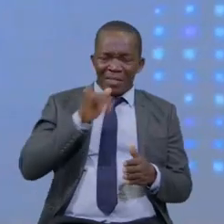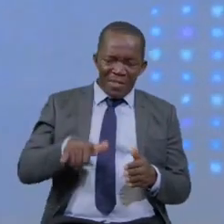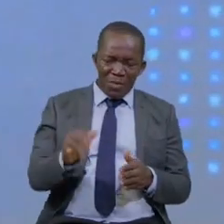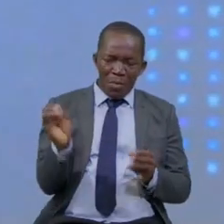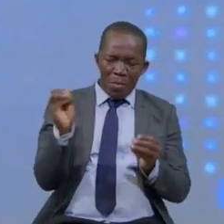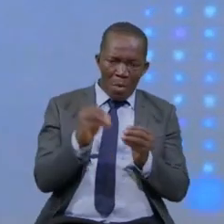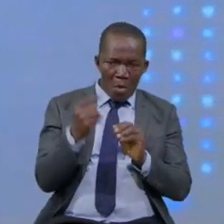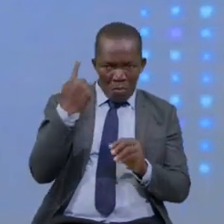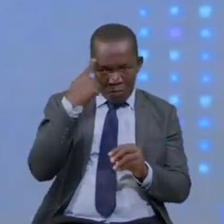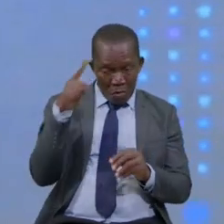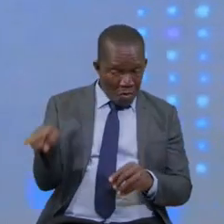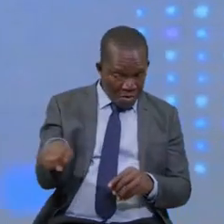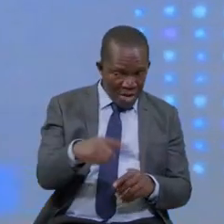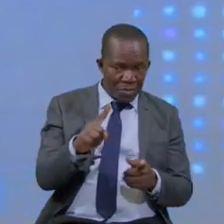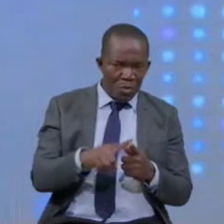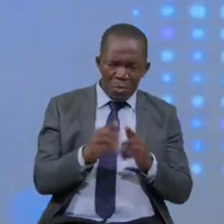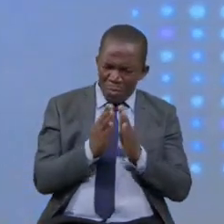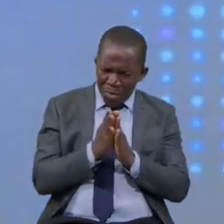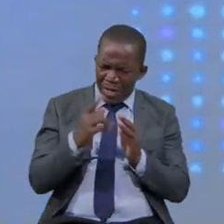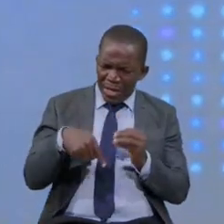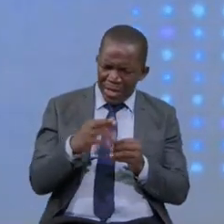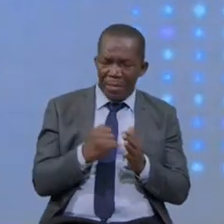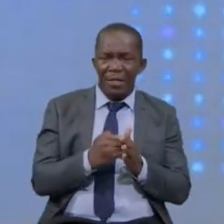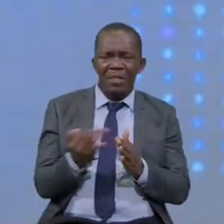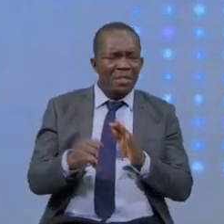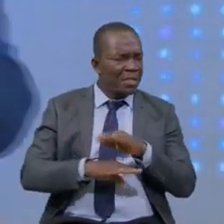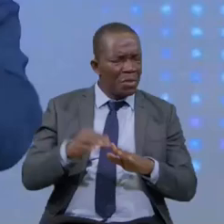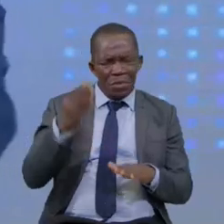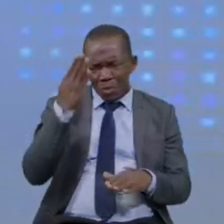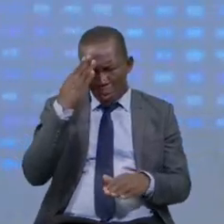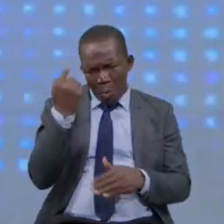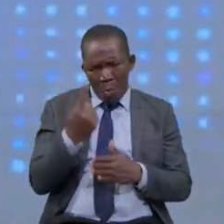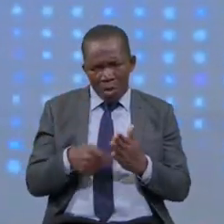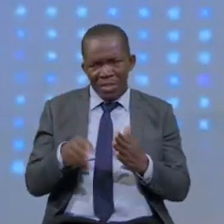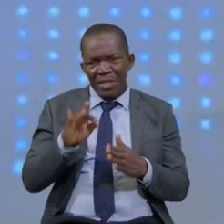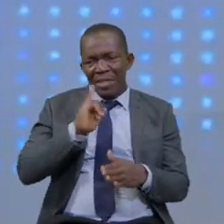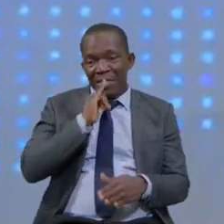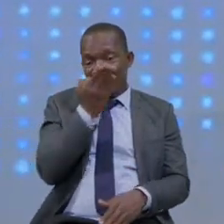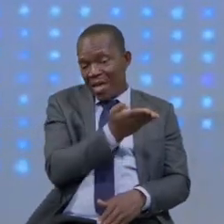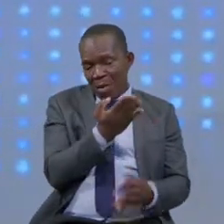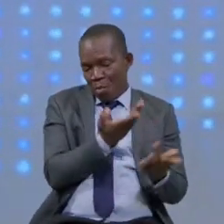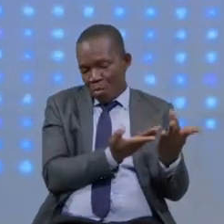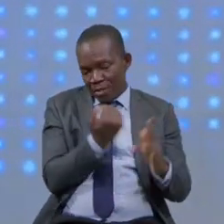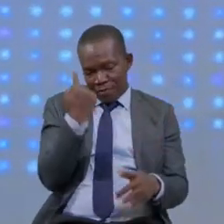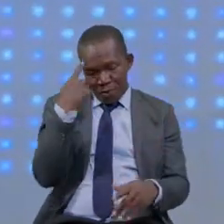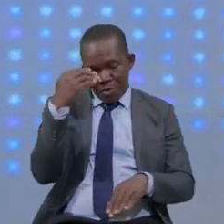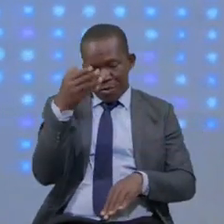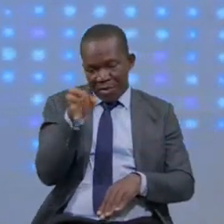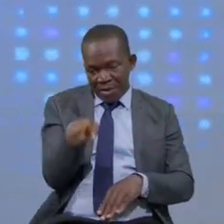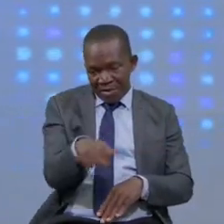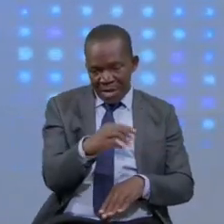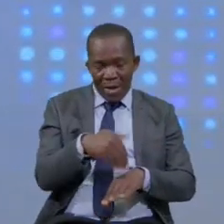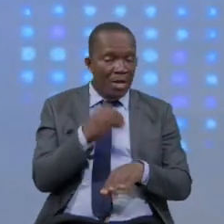Ils ne savent pas ce qu'ils vont confronter la semaine prochaine. Ils ont tout eu. Quiconque comprend qu'il y a